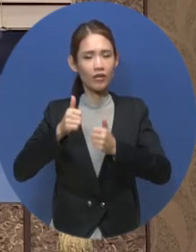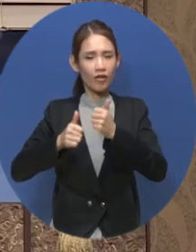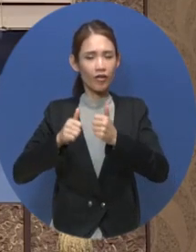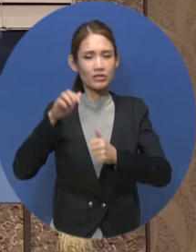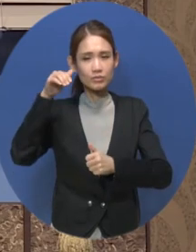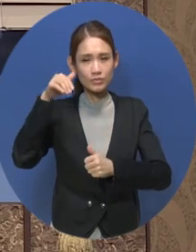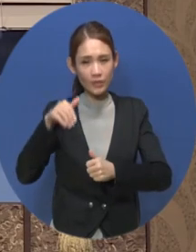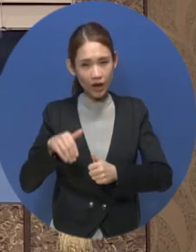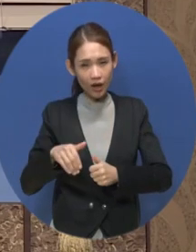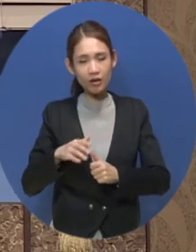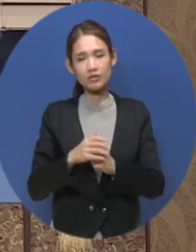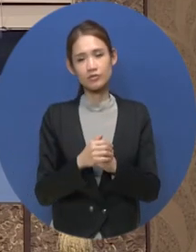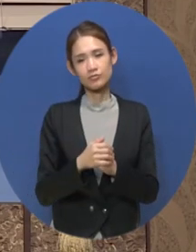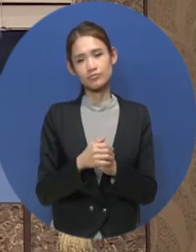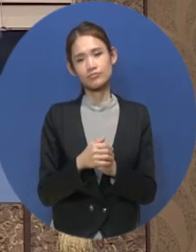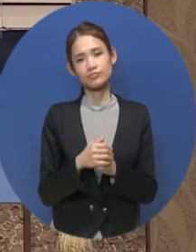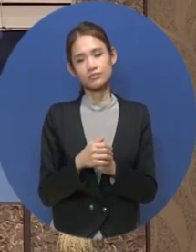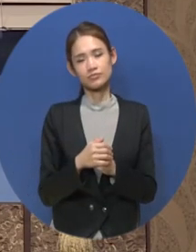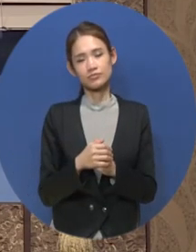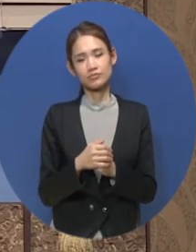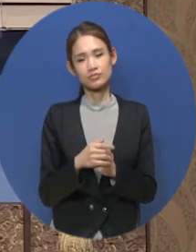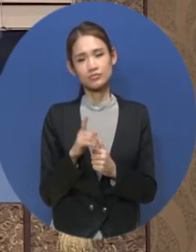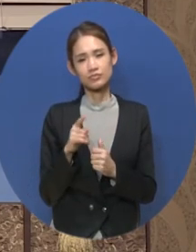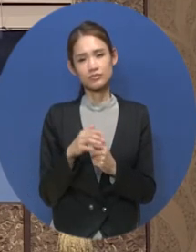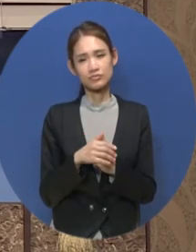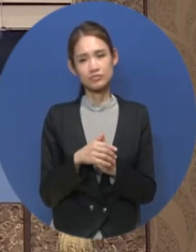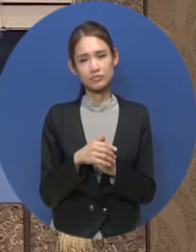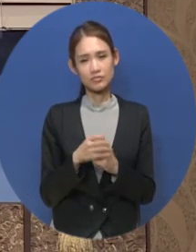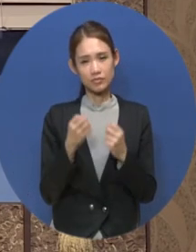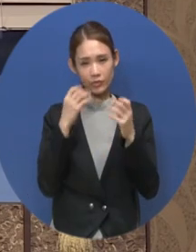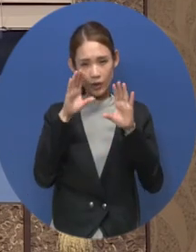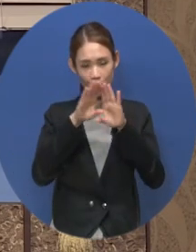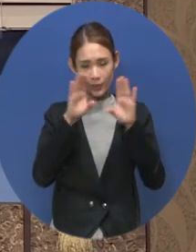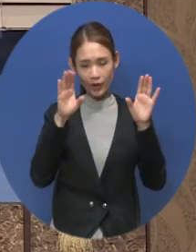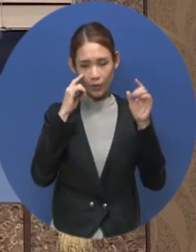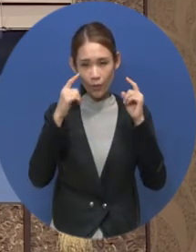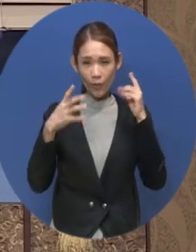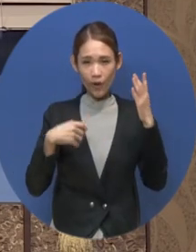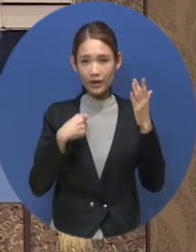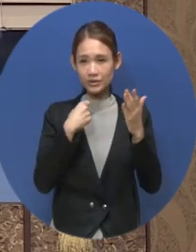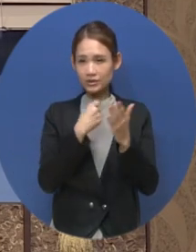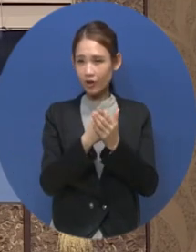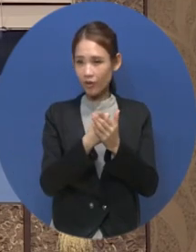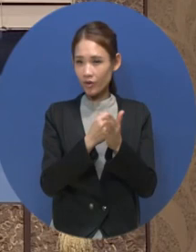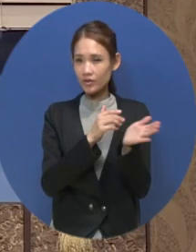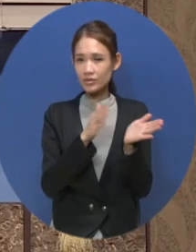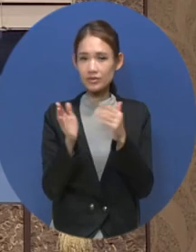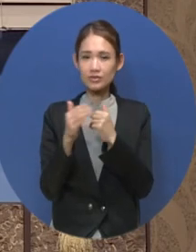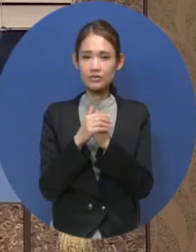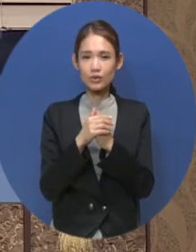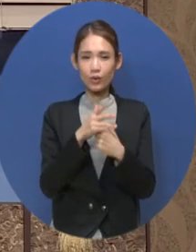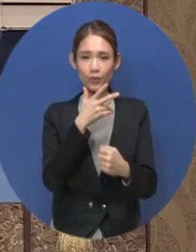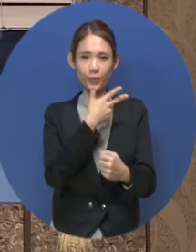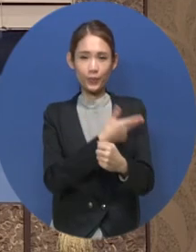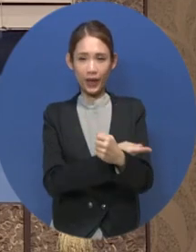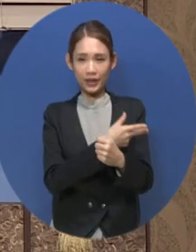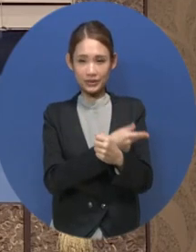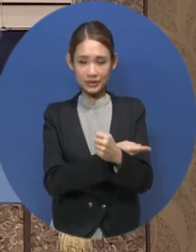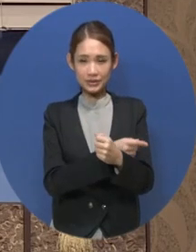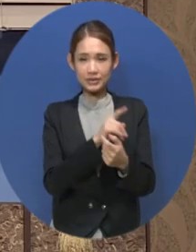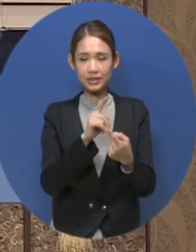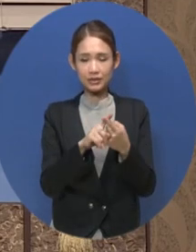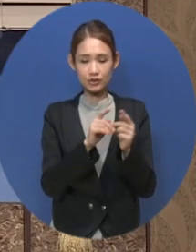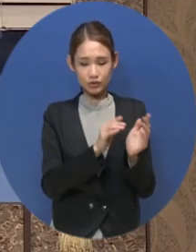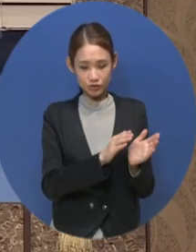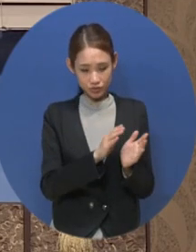있는데 예. 이제 그런 게 저희가 이제 개최가 확정이 되면서 네. 또 사실은 이제 백신에 대한 준비들을 선수들에게 또